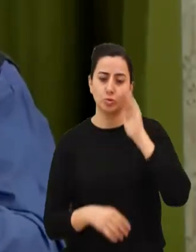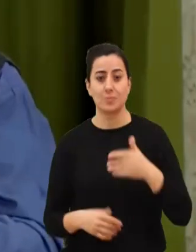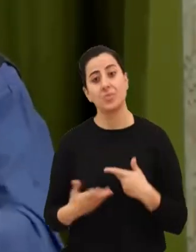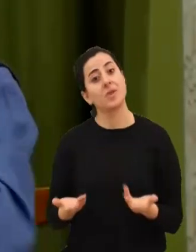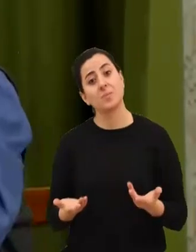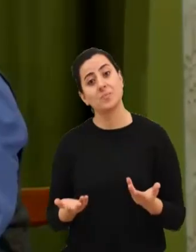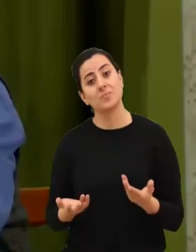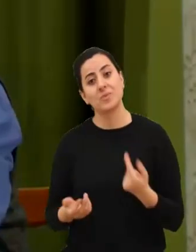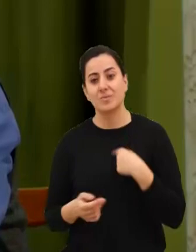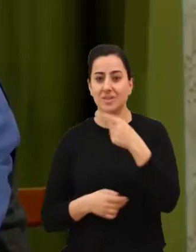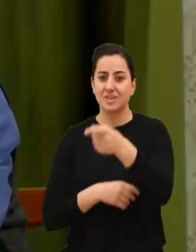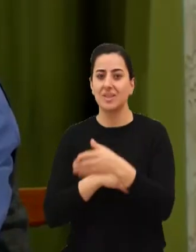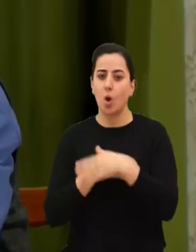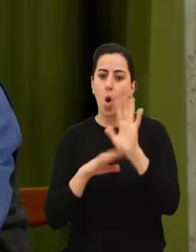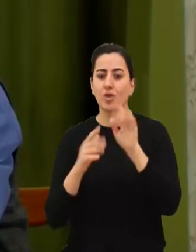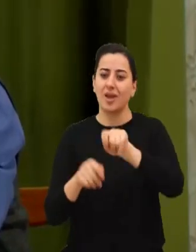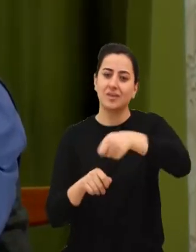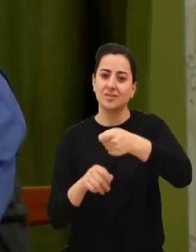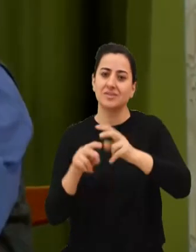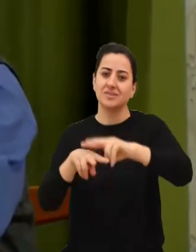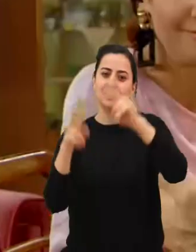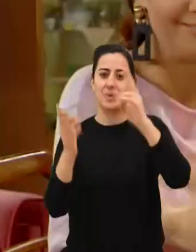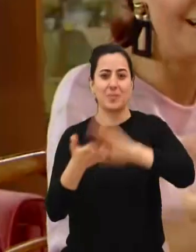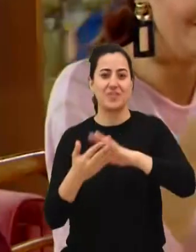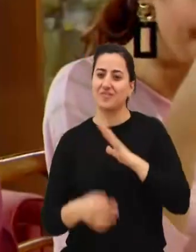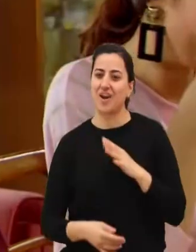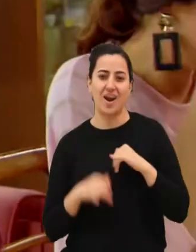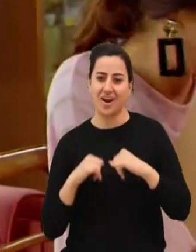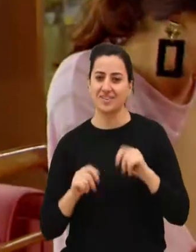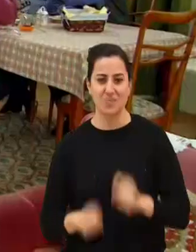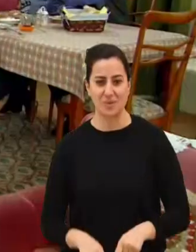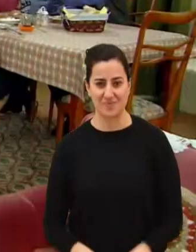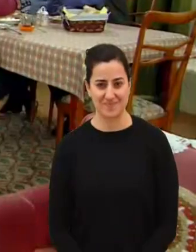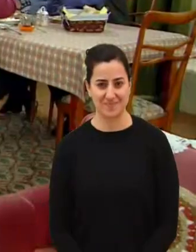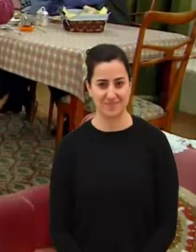canım? Biz de onları bir odaya kilitleriz, sabaha kadar barışırlar.